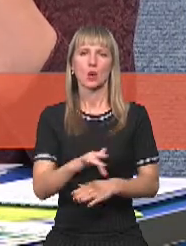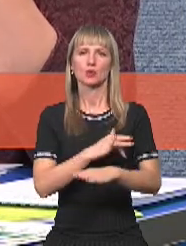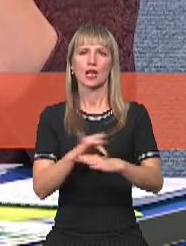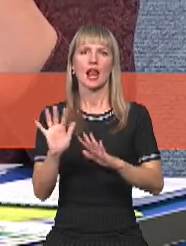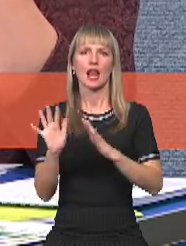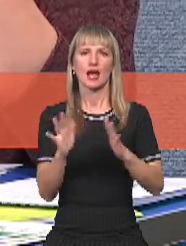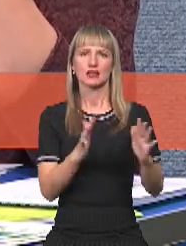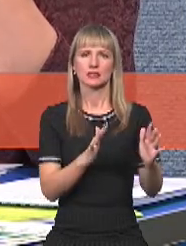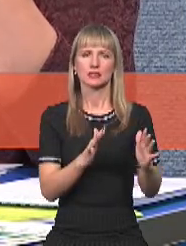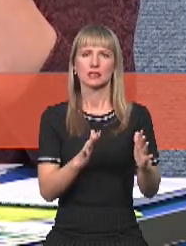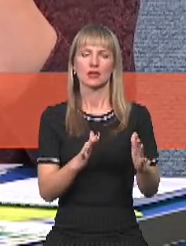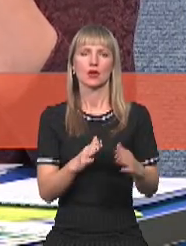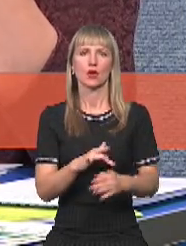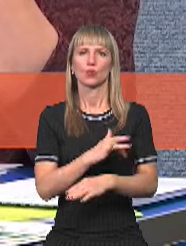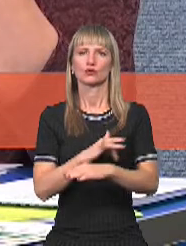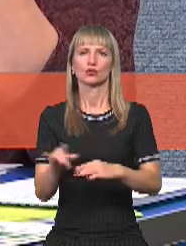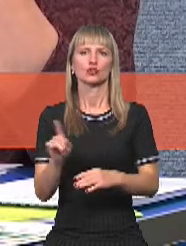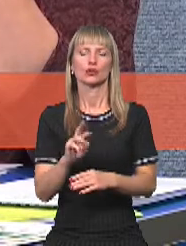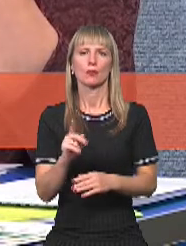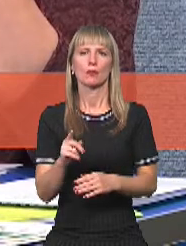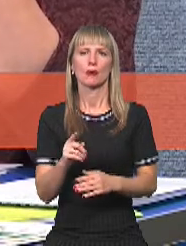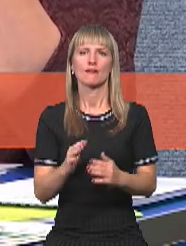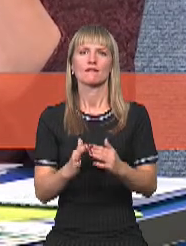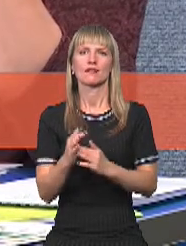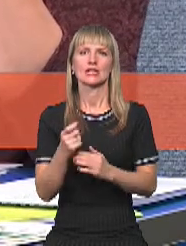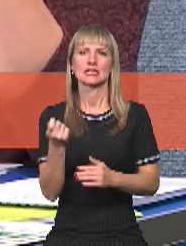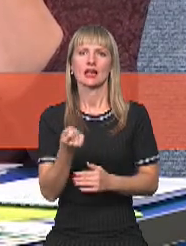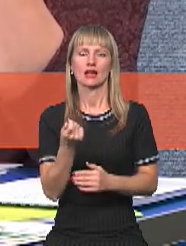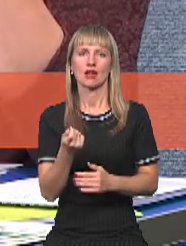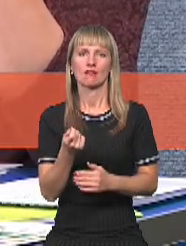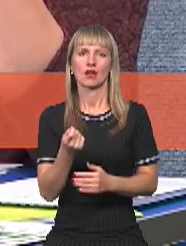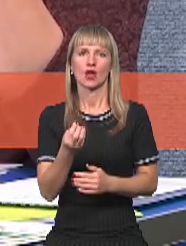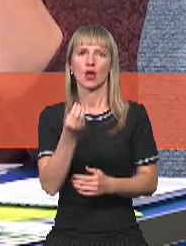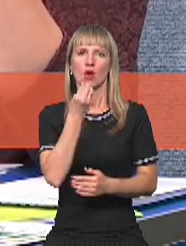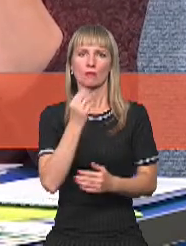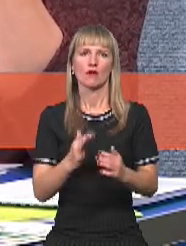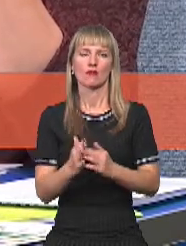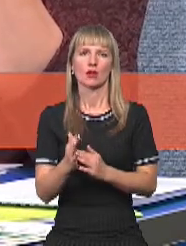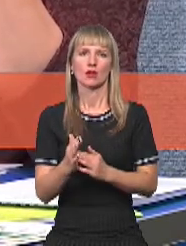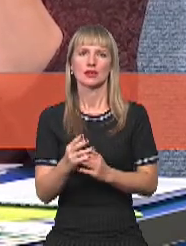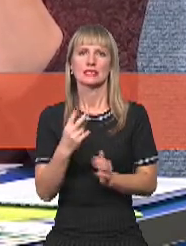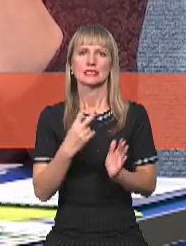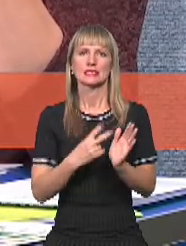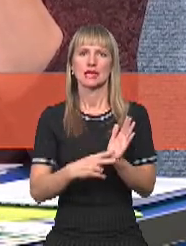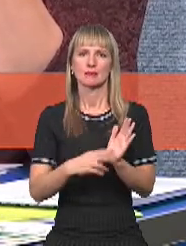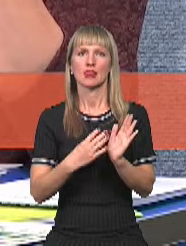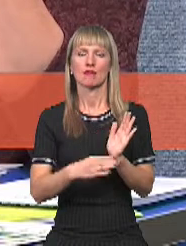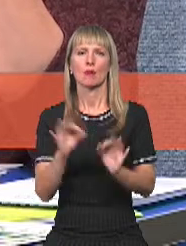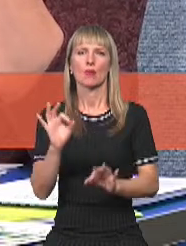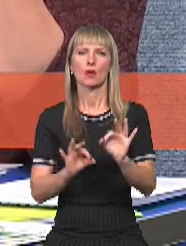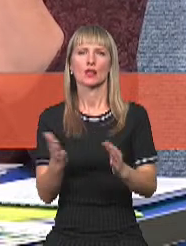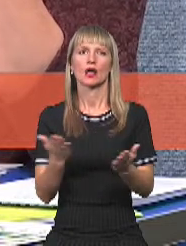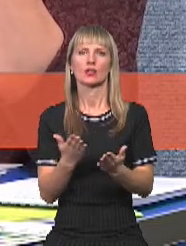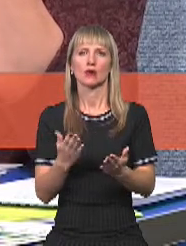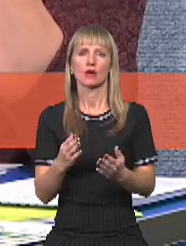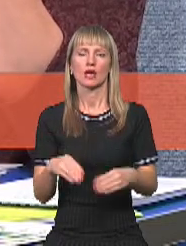леса идет, уничтожается только ради того, чтобы вырастить зерновые кормовые культуры, только вдумайтесь, 70-90%, которые идут